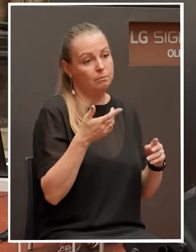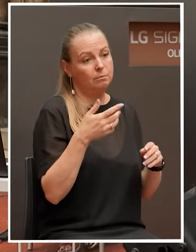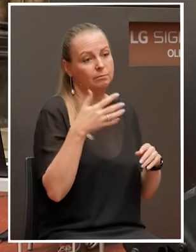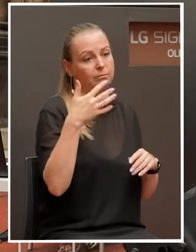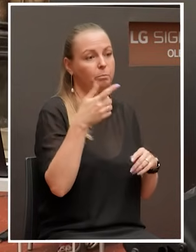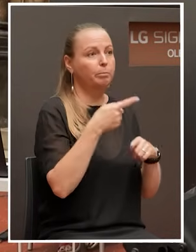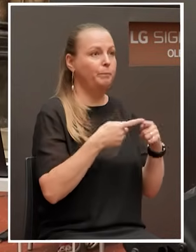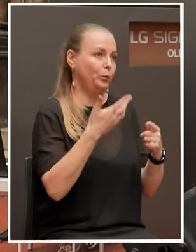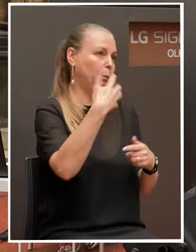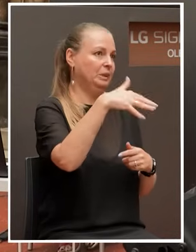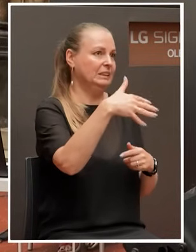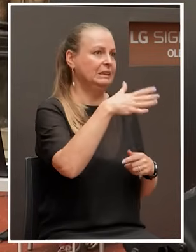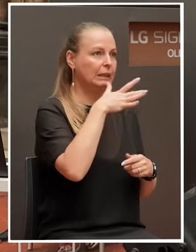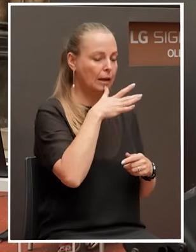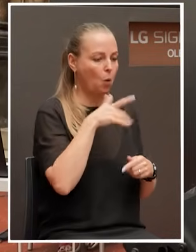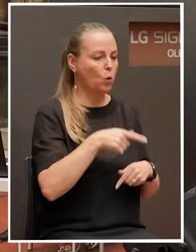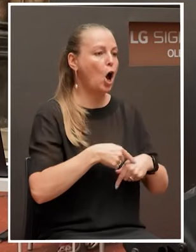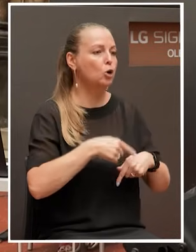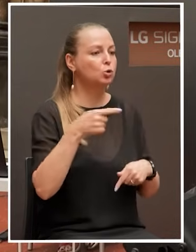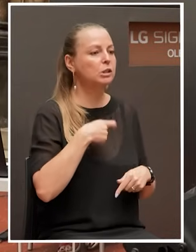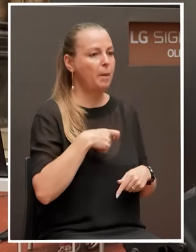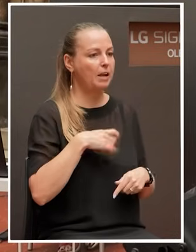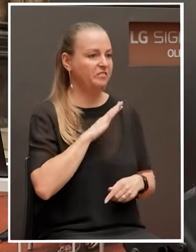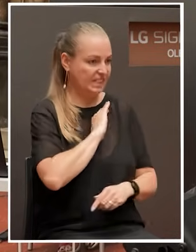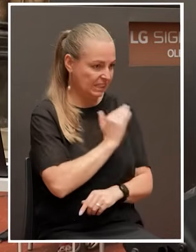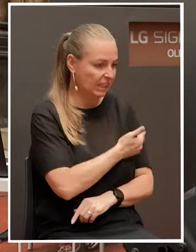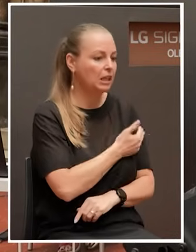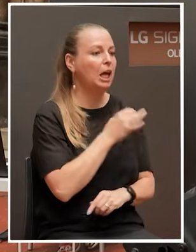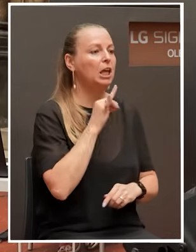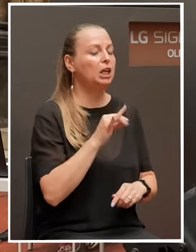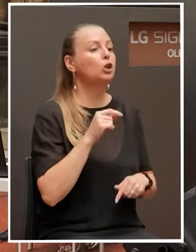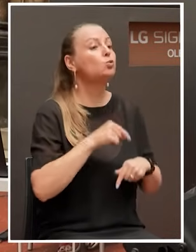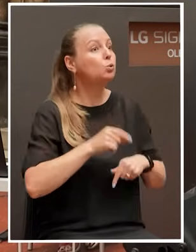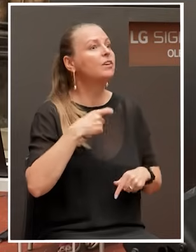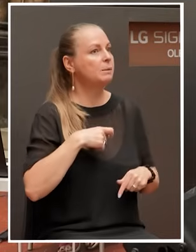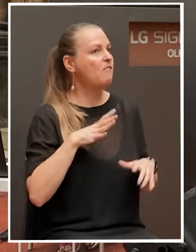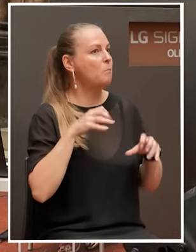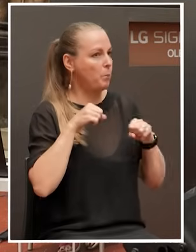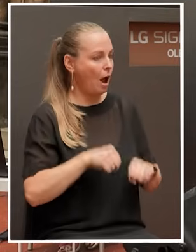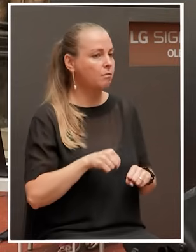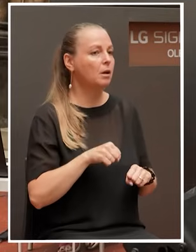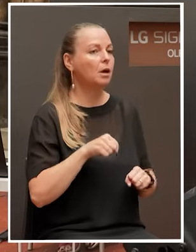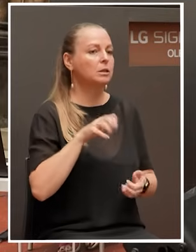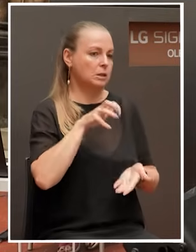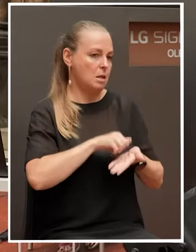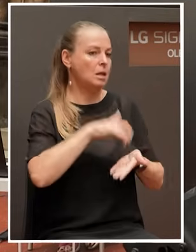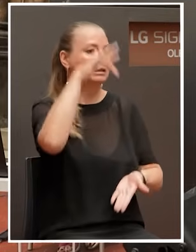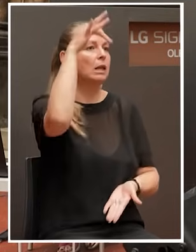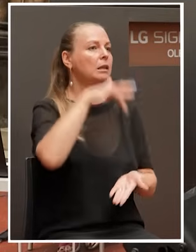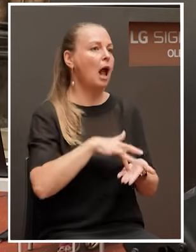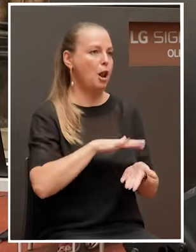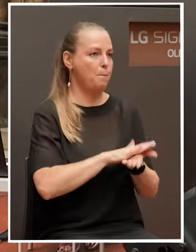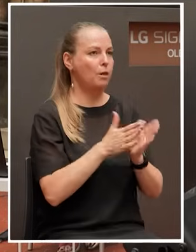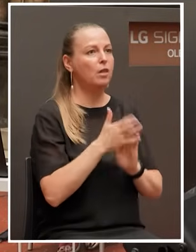десятилетий он и ощущает себя в силах, и ощущает себя вправе занять центральное положение в национальной